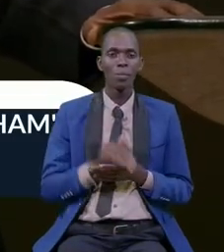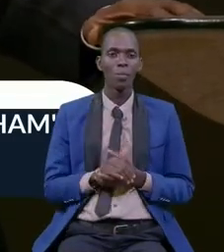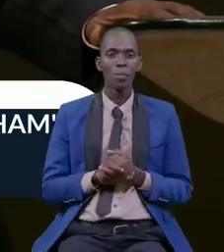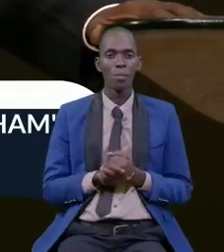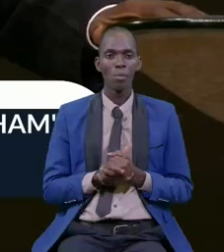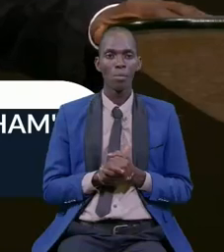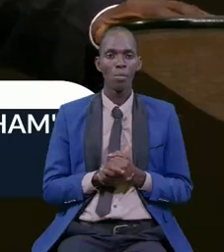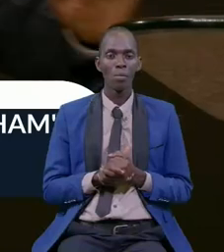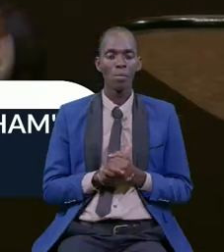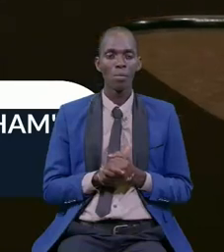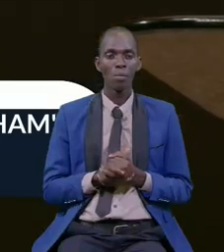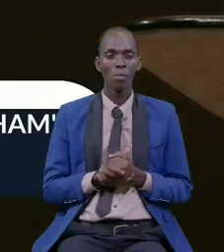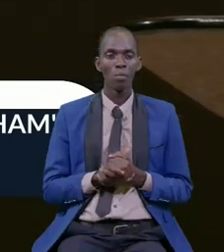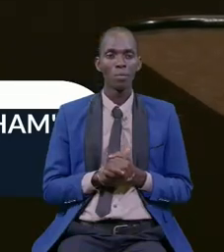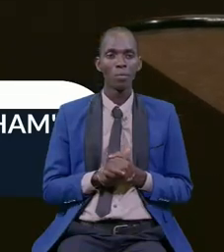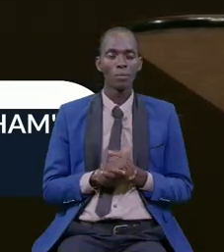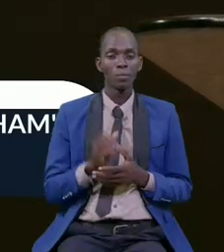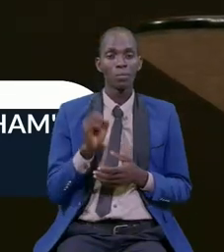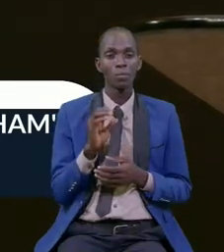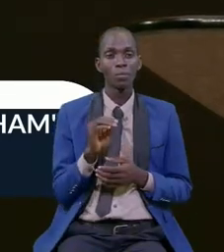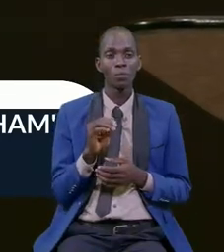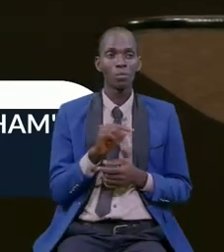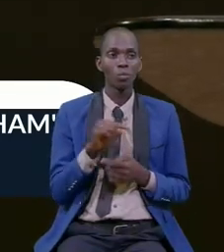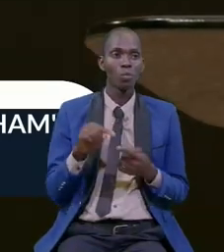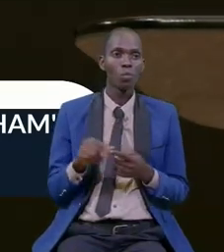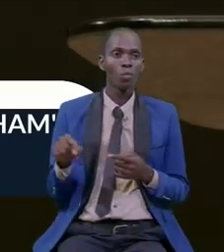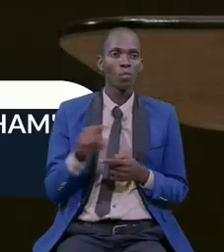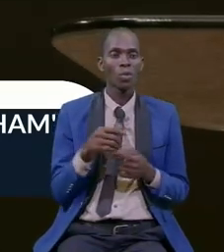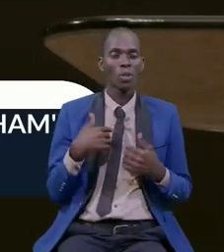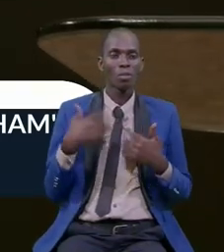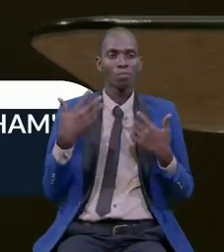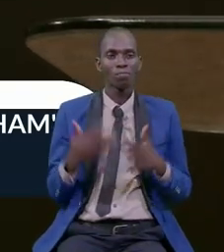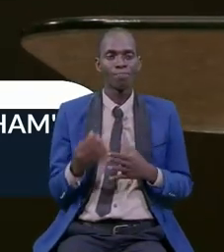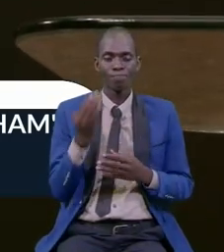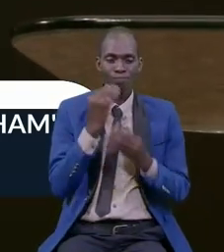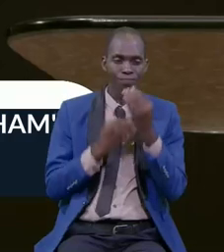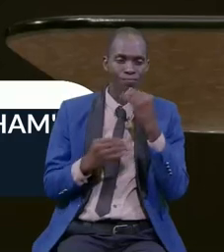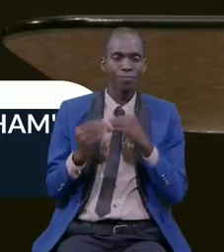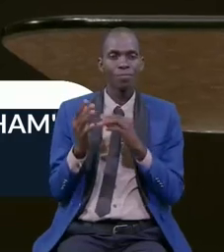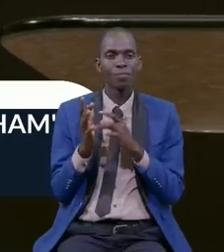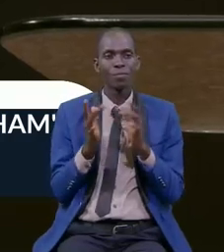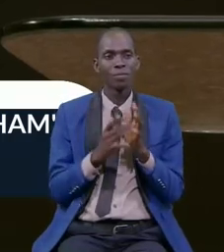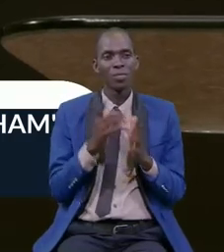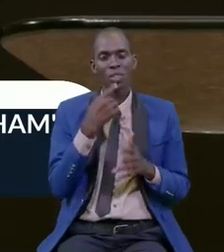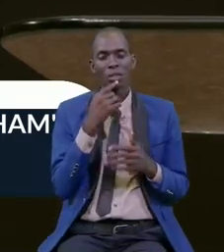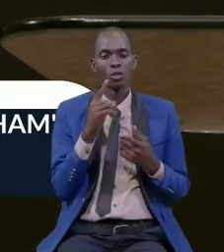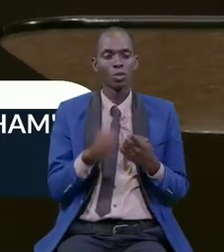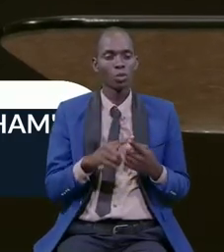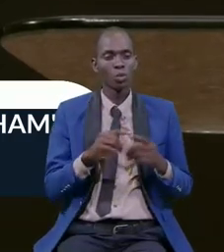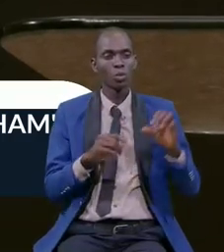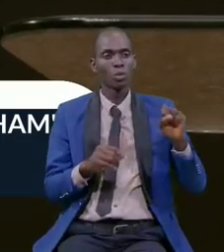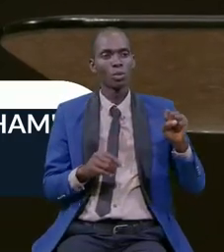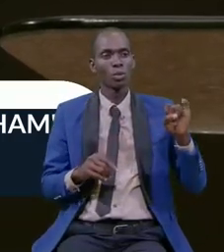15 alors après qu'il e mangé Jésus dit à Simon Pierre